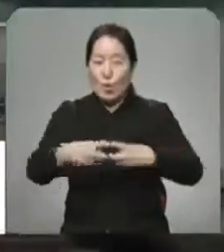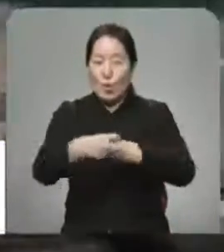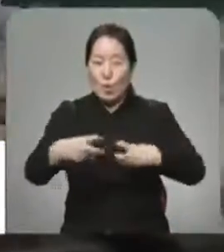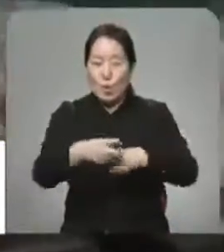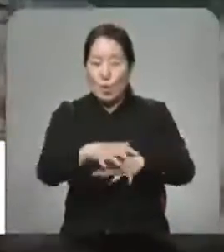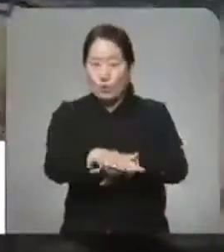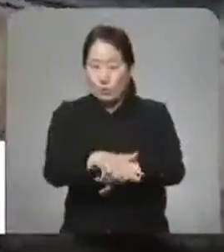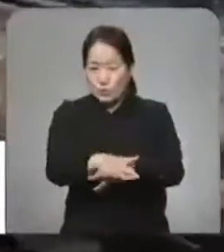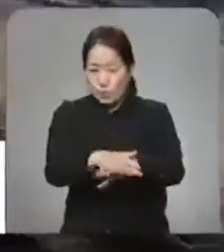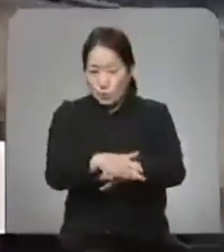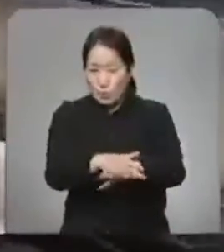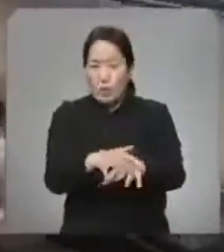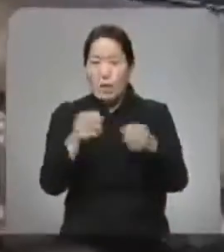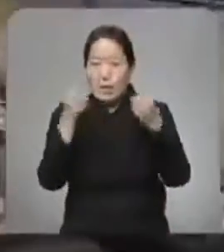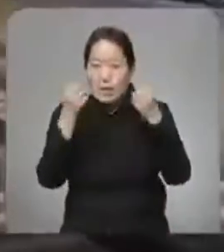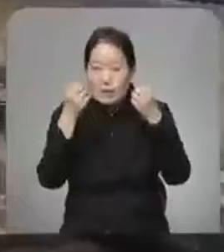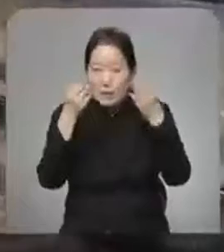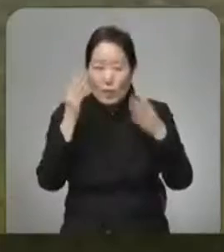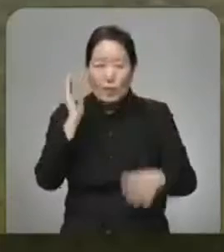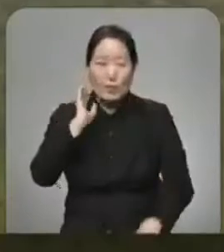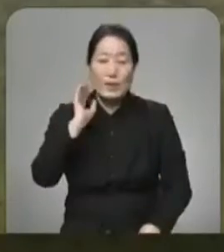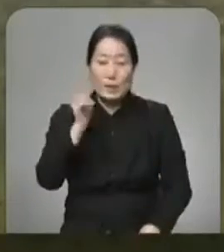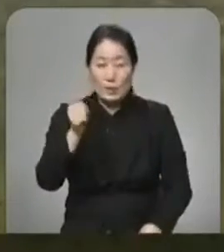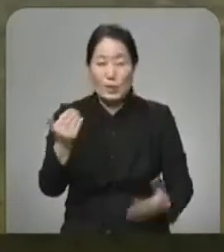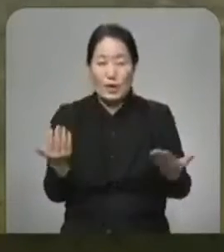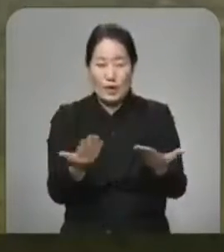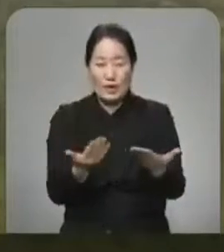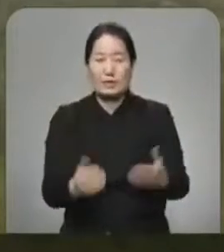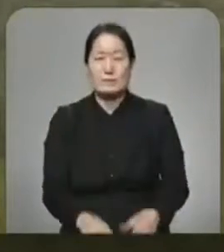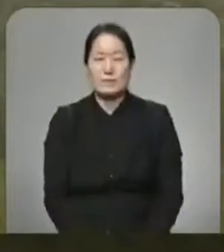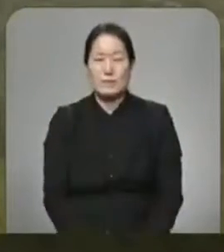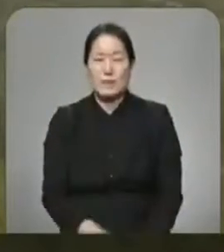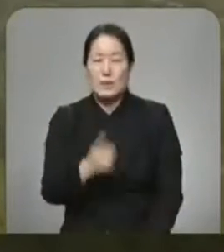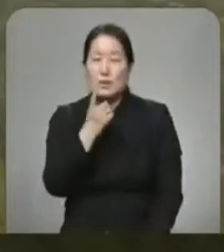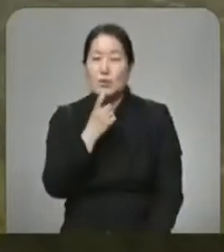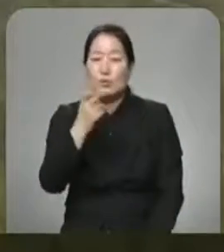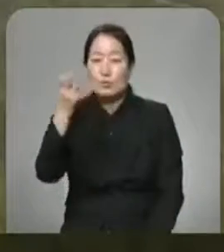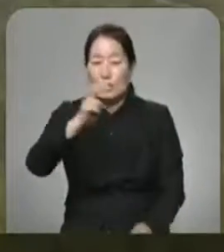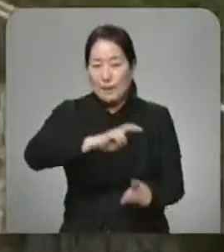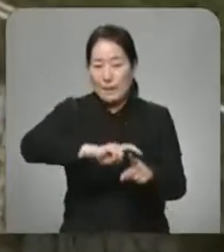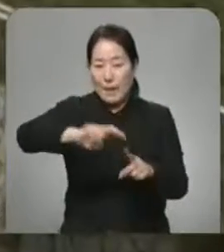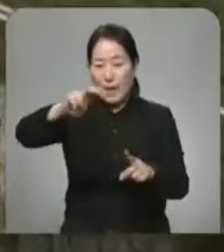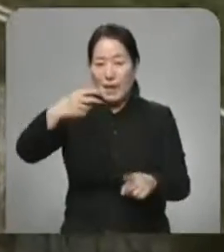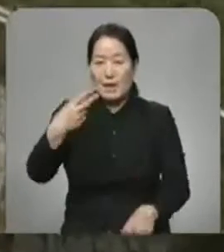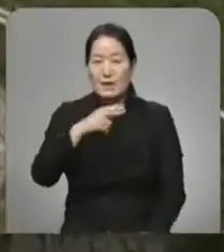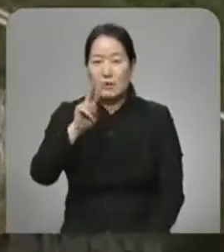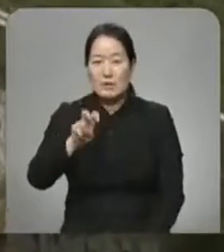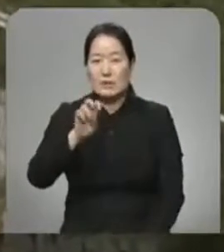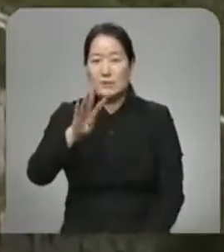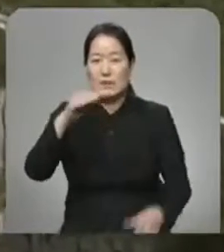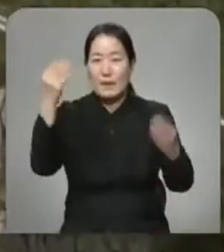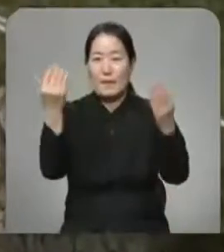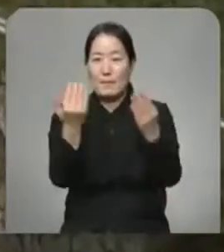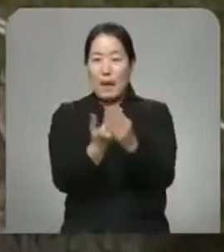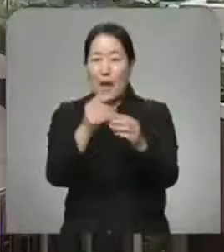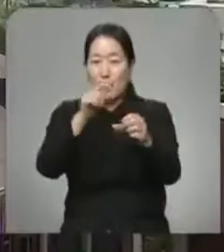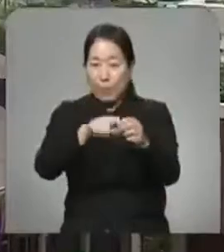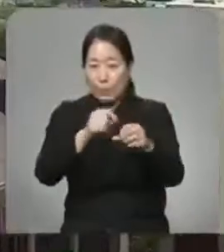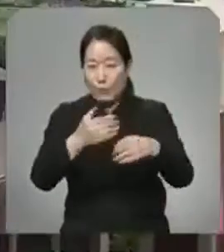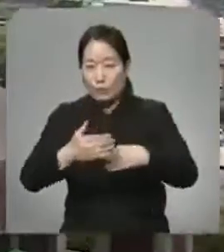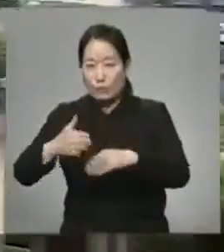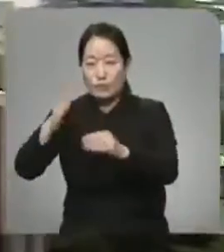사업도 새 정부의 정책 과제에 반영됐습니다. 설악산 오색 케이블카는 2024년에 준공을 목표로